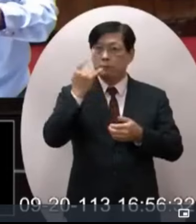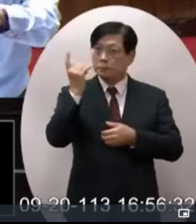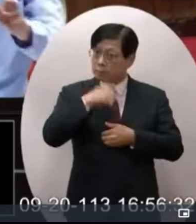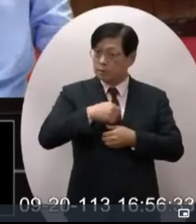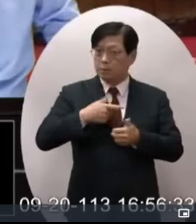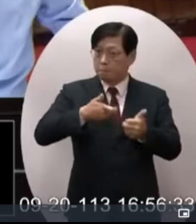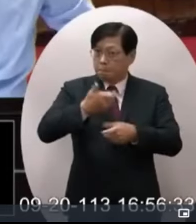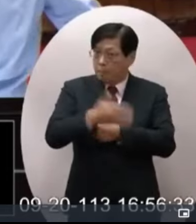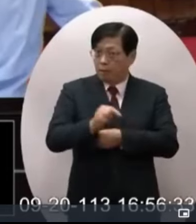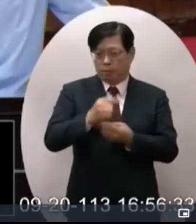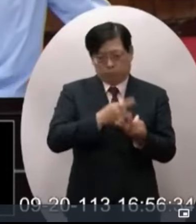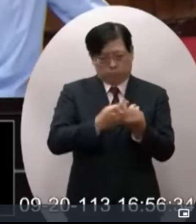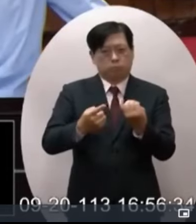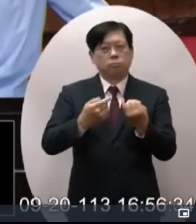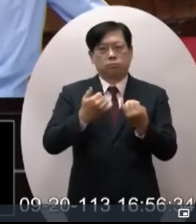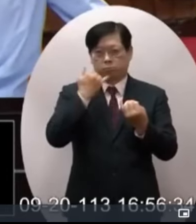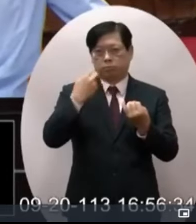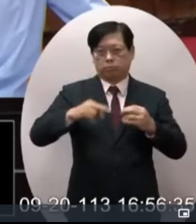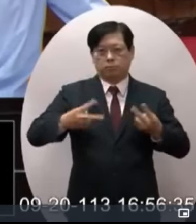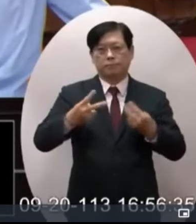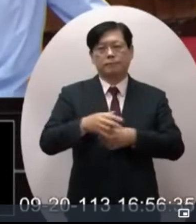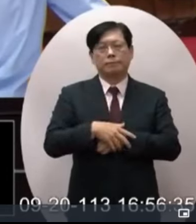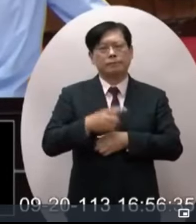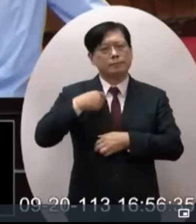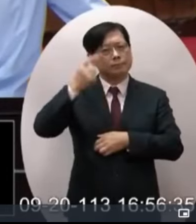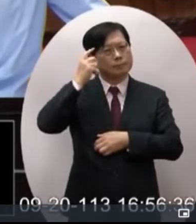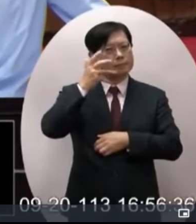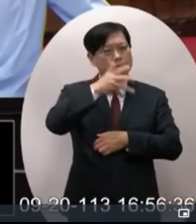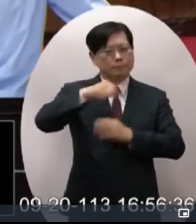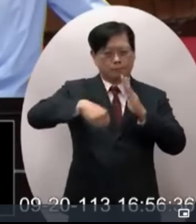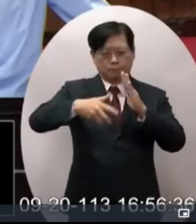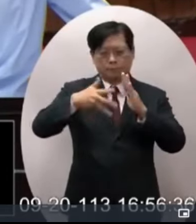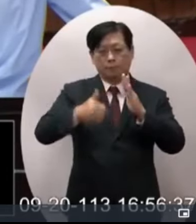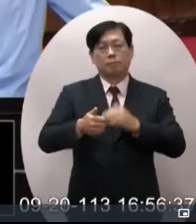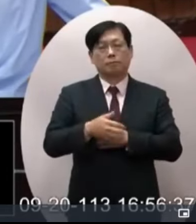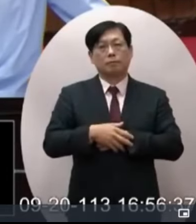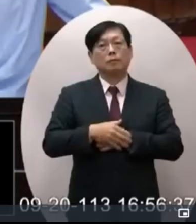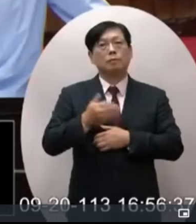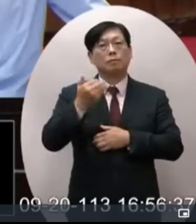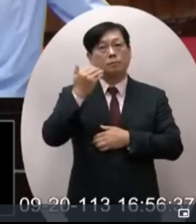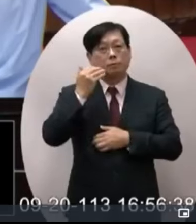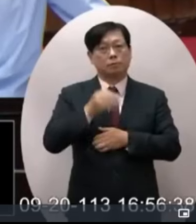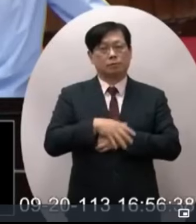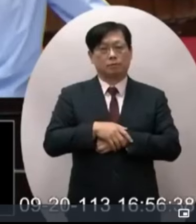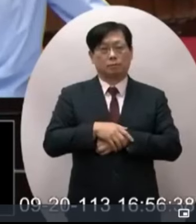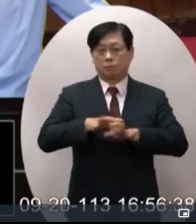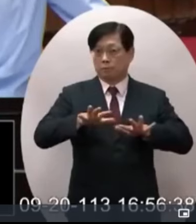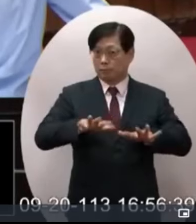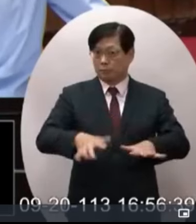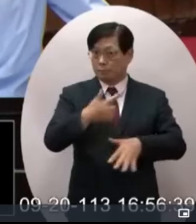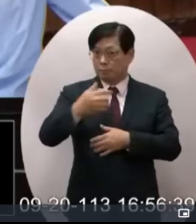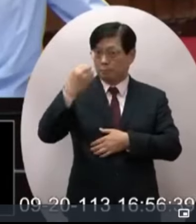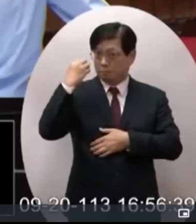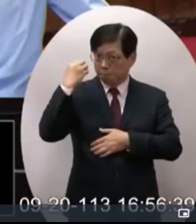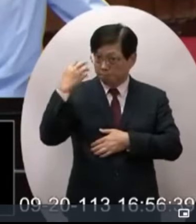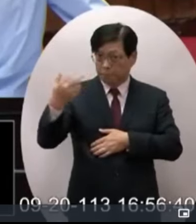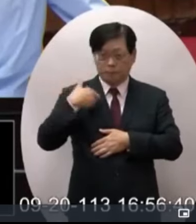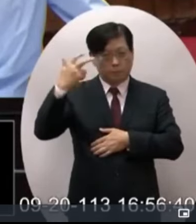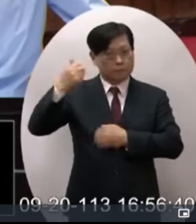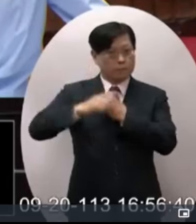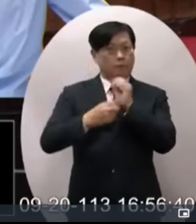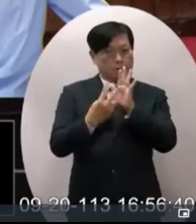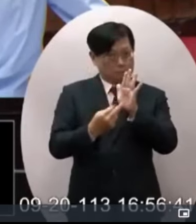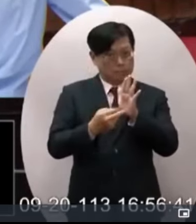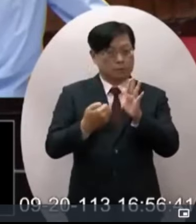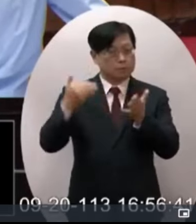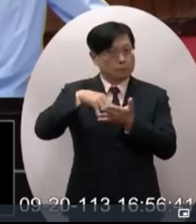执行死刑等等。那所以我想请问一下院长，针对今天最新的释宪结